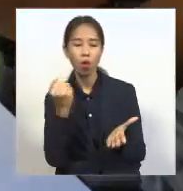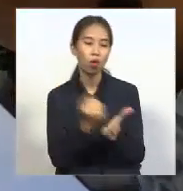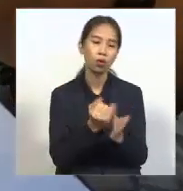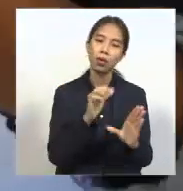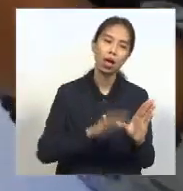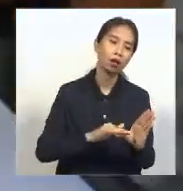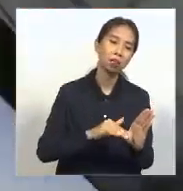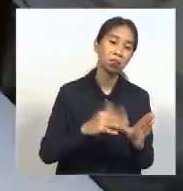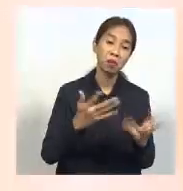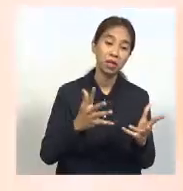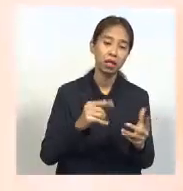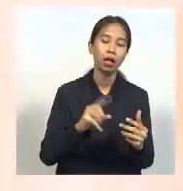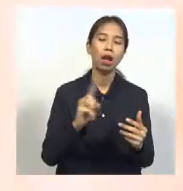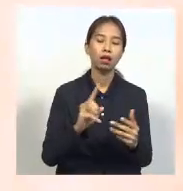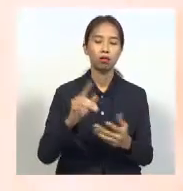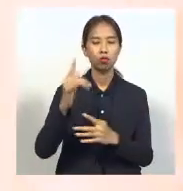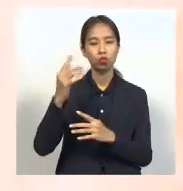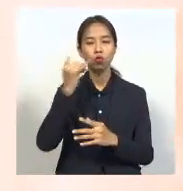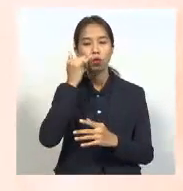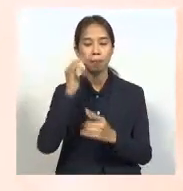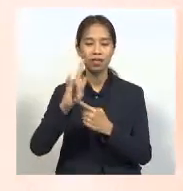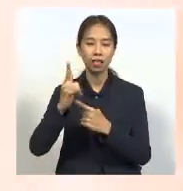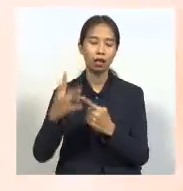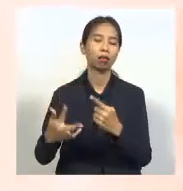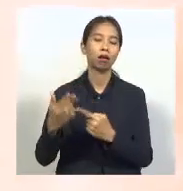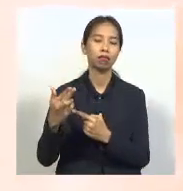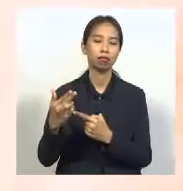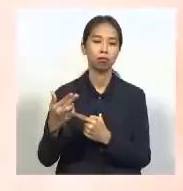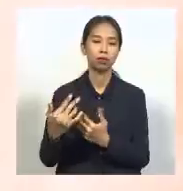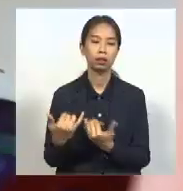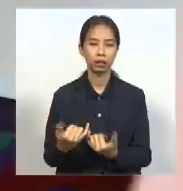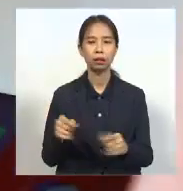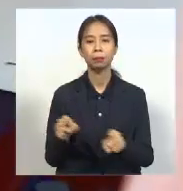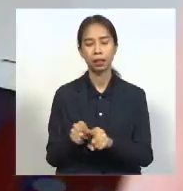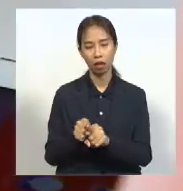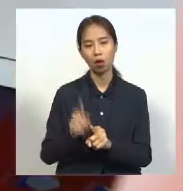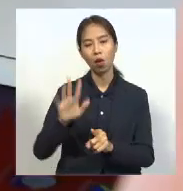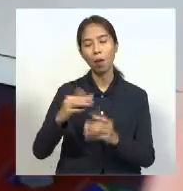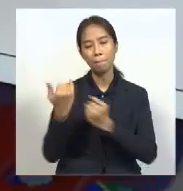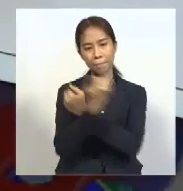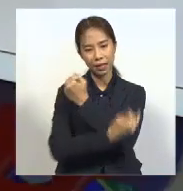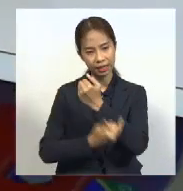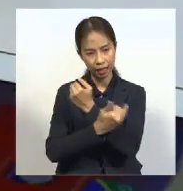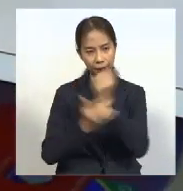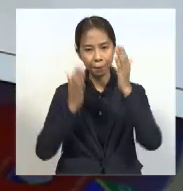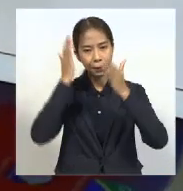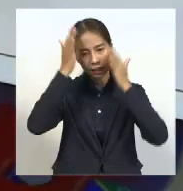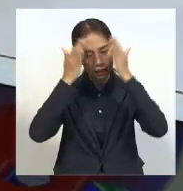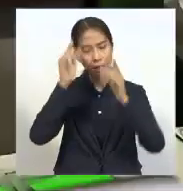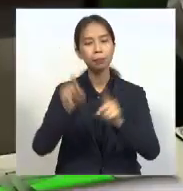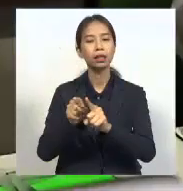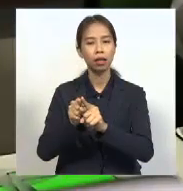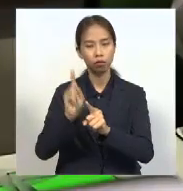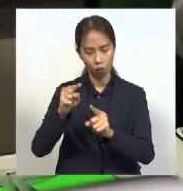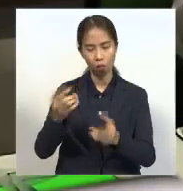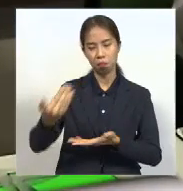ม่มีสัญญาณ ไม่มีสัญญาณทั้งนี้ก็รวมถึงประชาชนที่อาศัยอยู่ในประเทศมาเลเซียก็จะต้องกลับมาลงทะเบียนยืนยันตัวตนในประเ